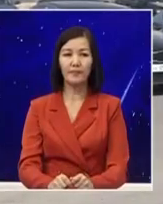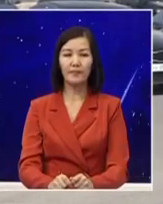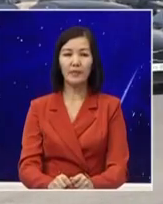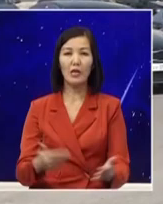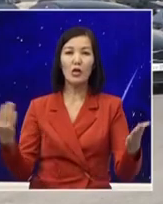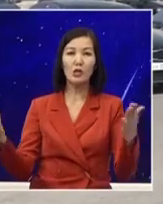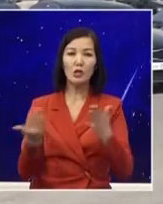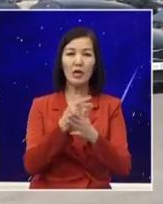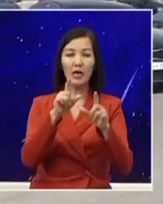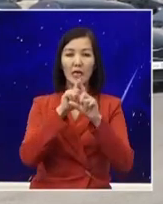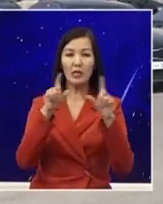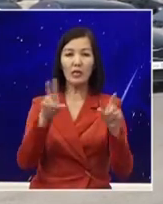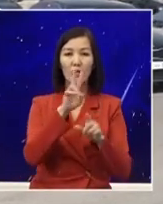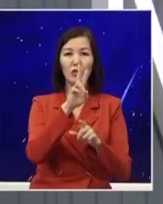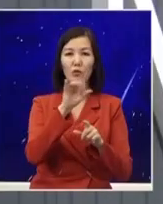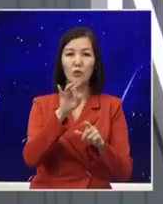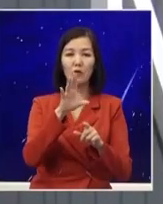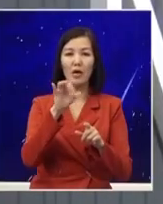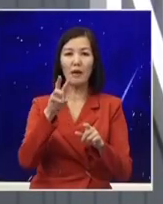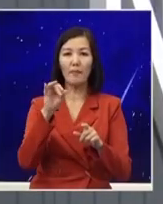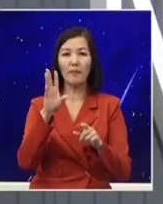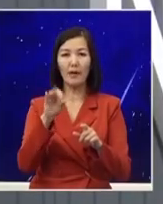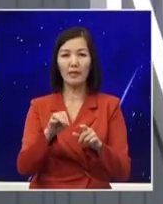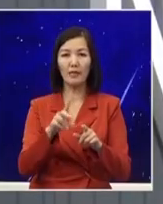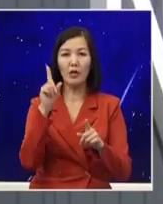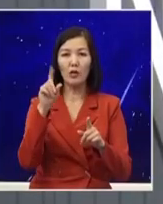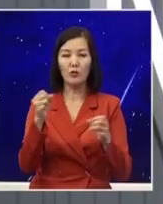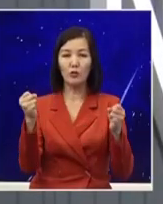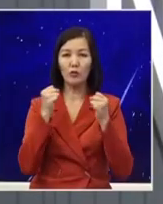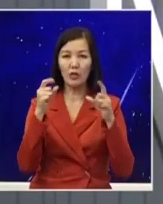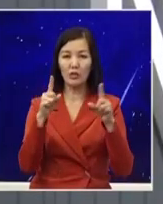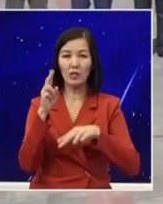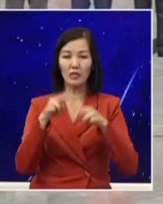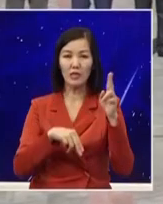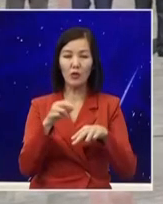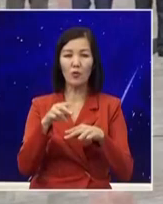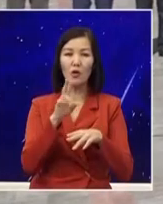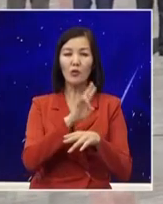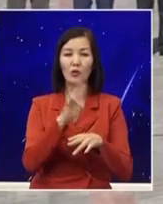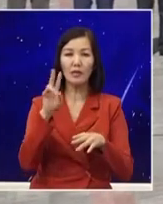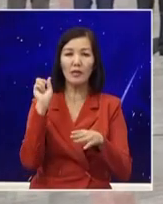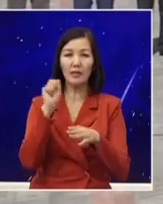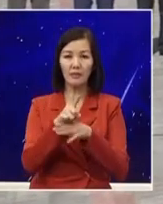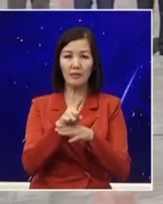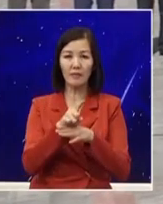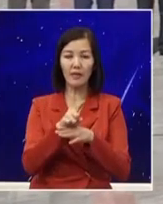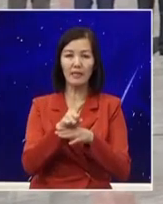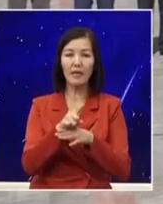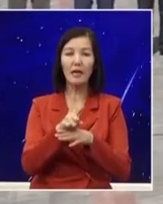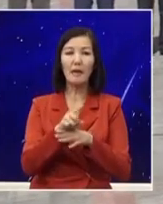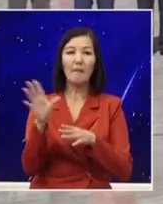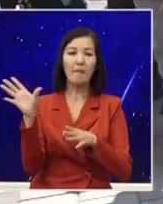Жаңа кешен Нұраман деп аталады. Заңды. Елімізде 100 спорт кешенін салу елбасы Нұрсұлтан Назарбаевтың тапсырмасы.